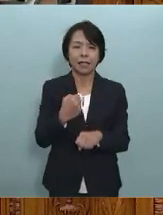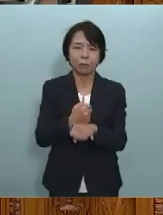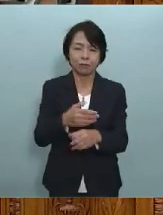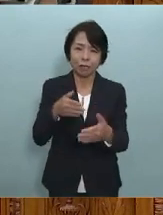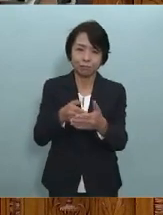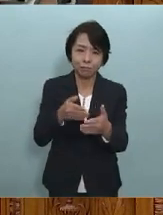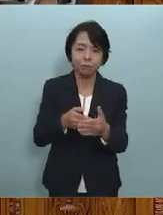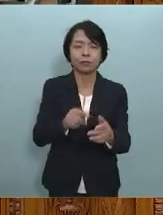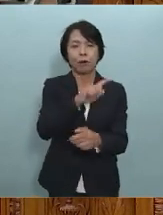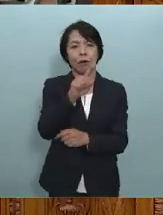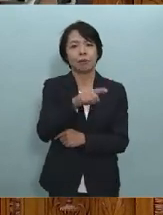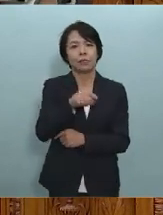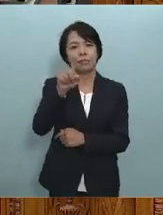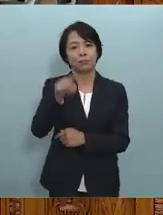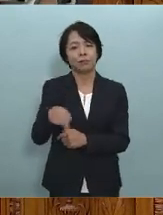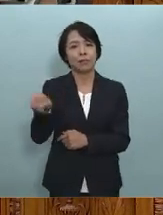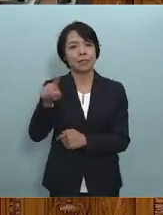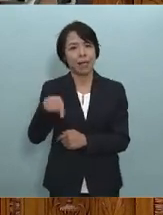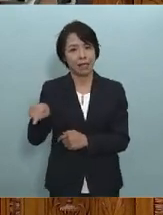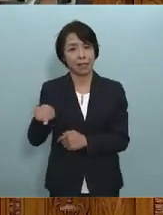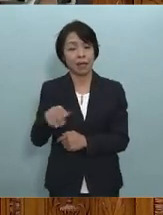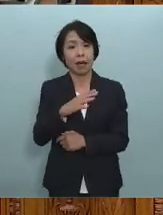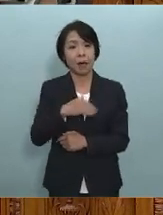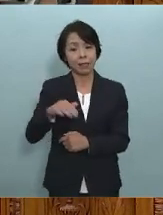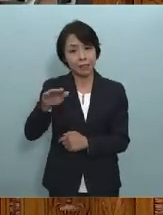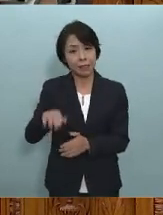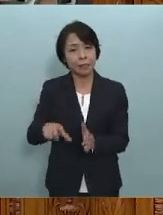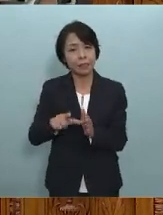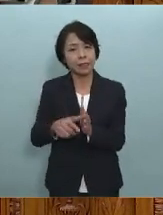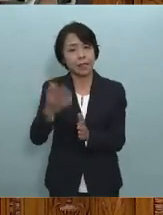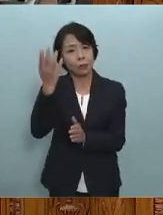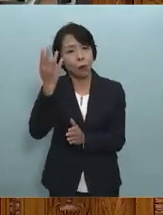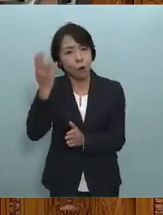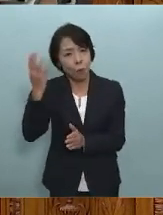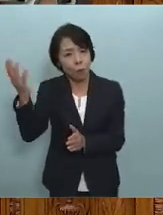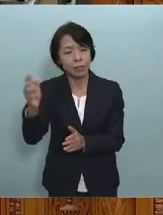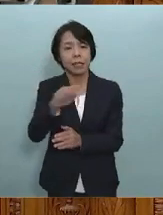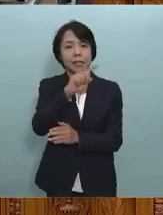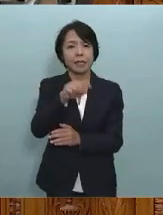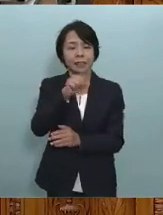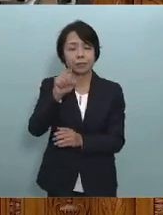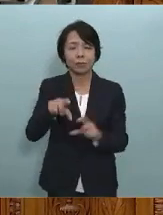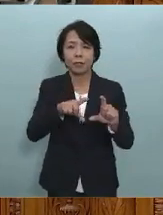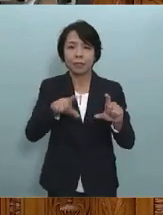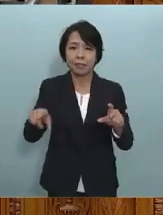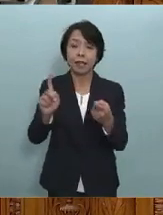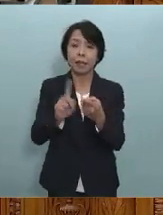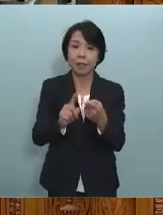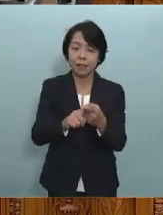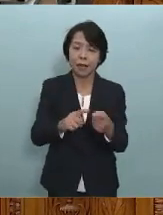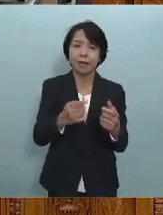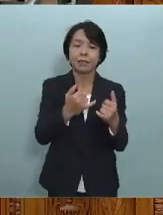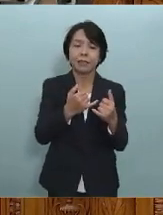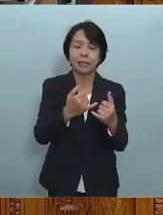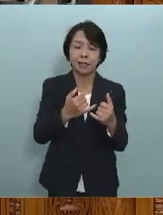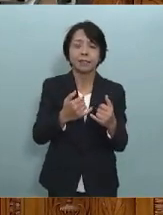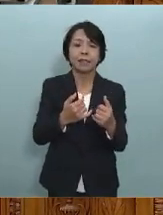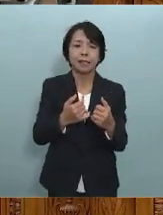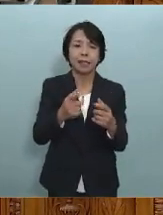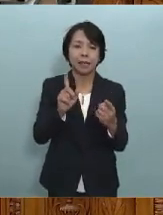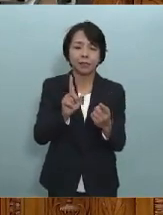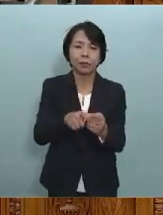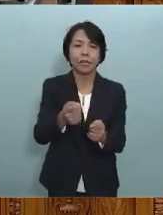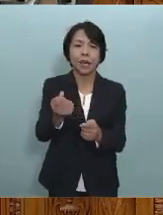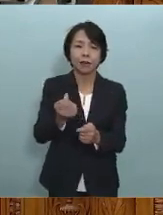21世紀ですが私たちが幼い頃思い描いてきた21世紀らしい日は必ず来ると信じて